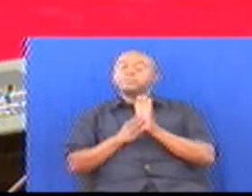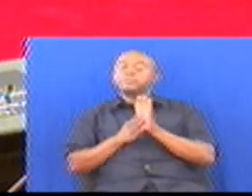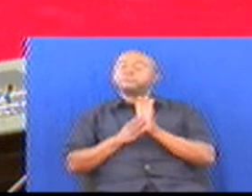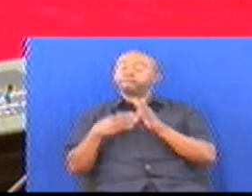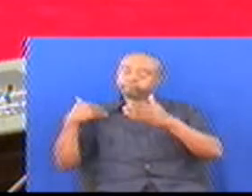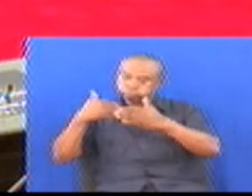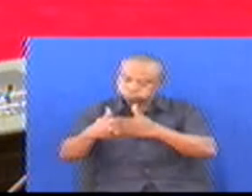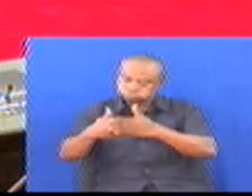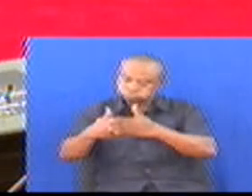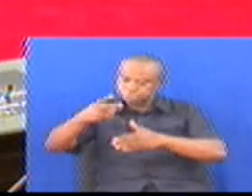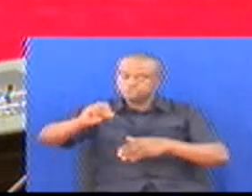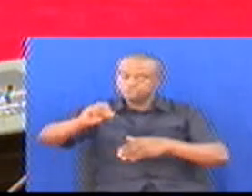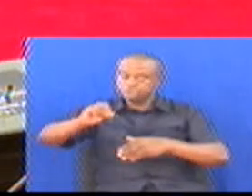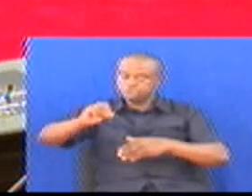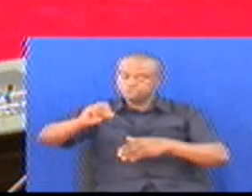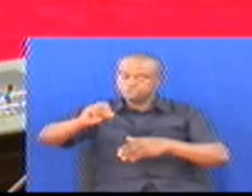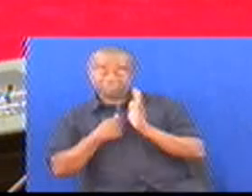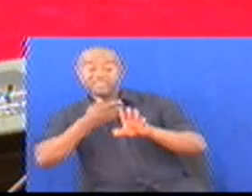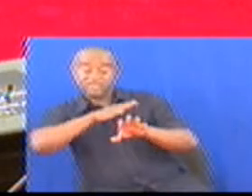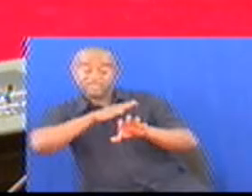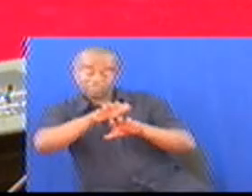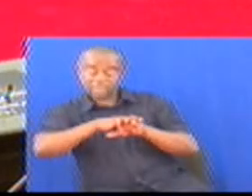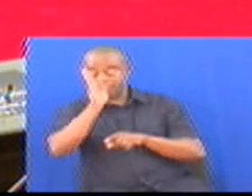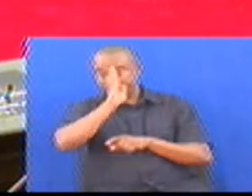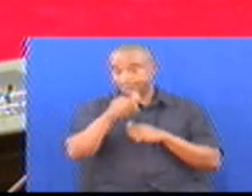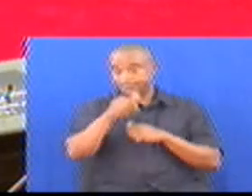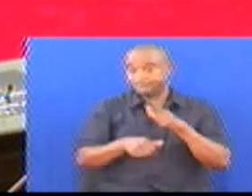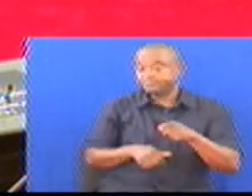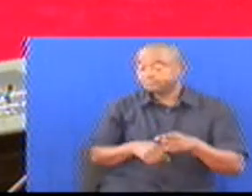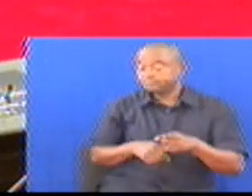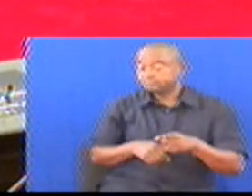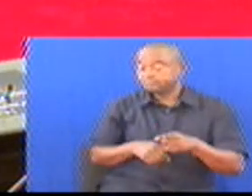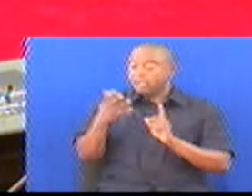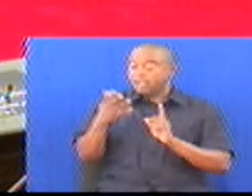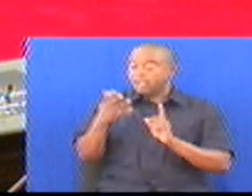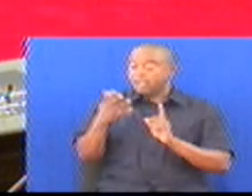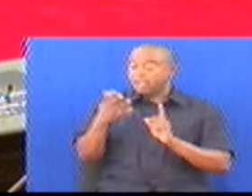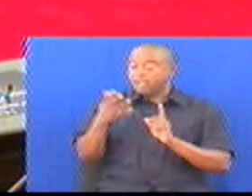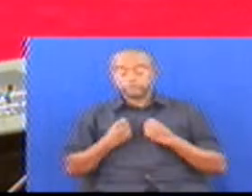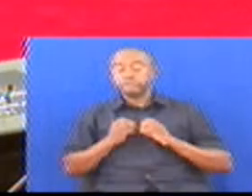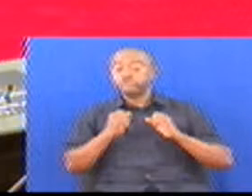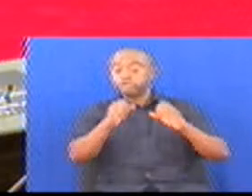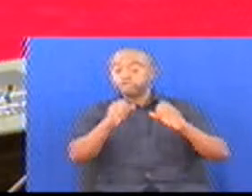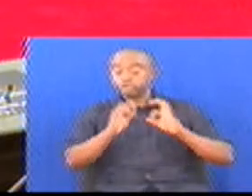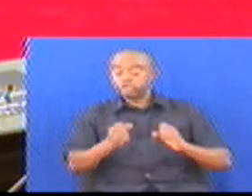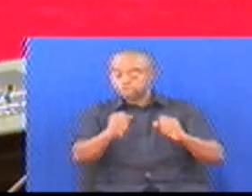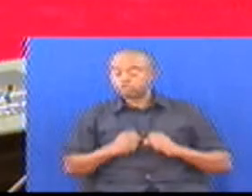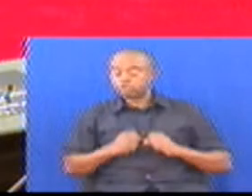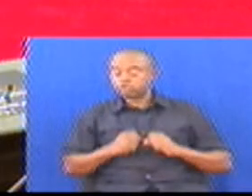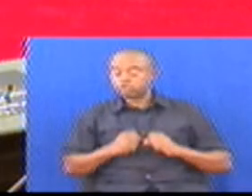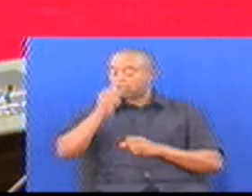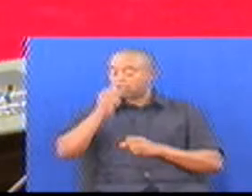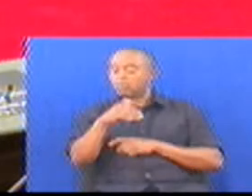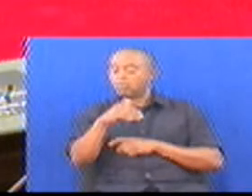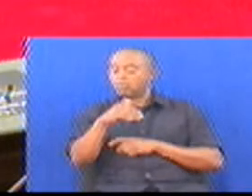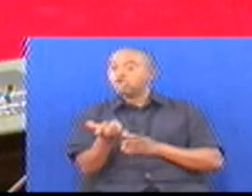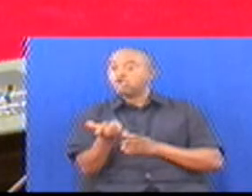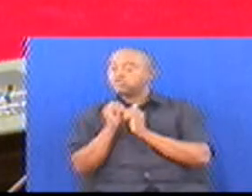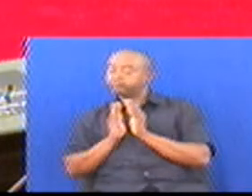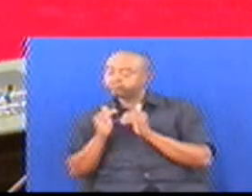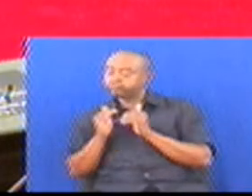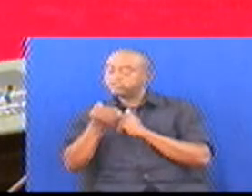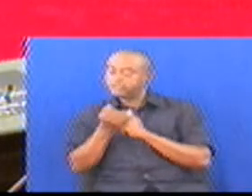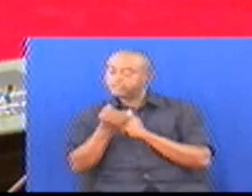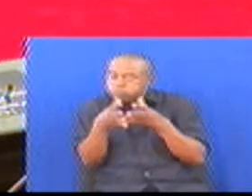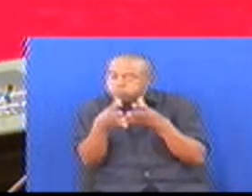2019-20. Kama nilivyoeleza awali, ongezeko la mapato limetokana na juhudi tano kudhibiti upotevu wa